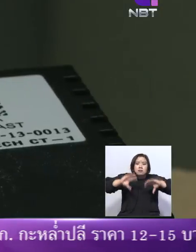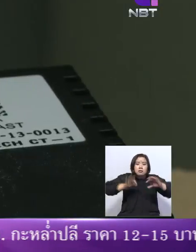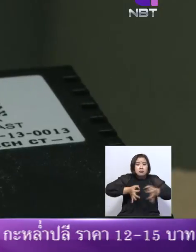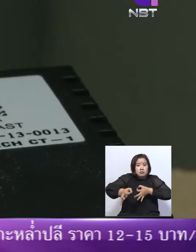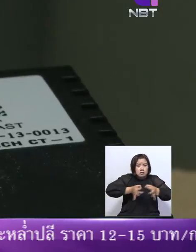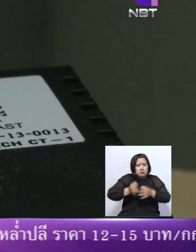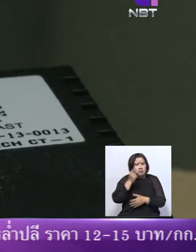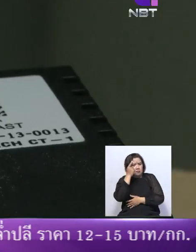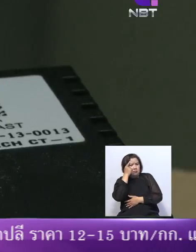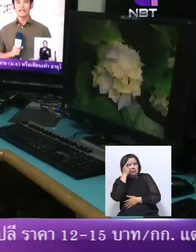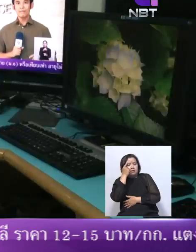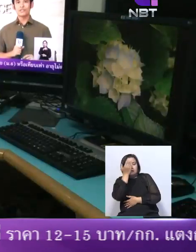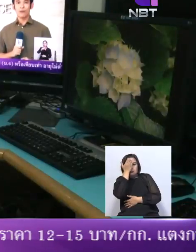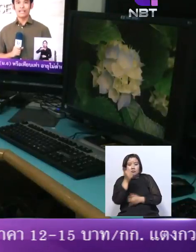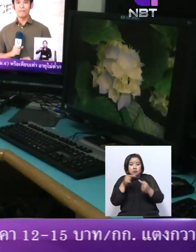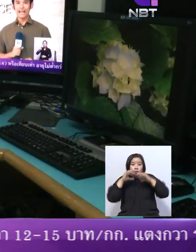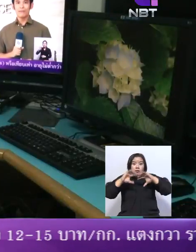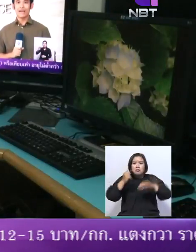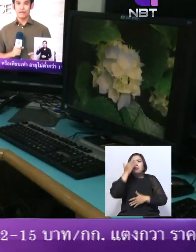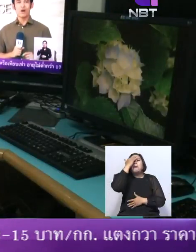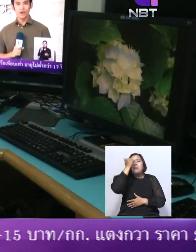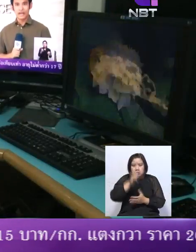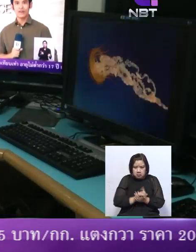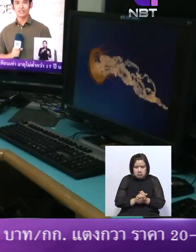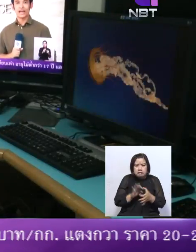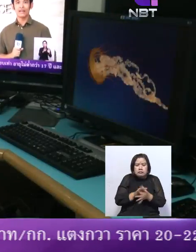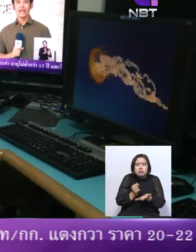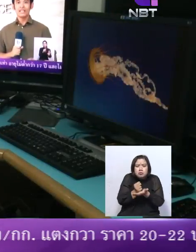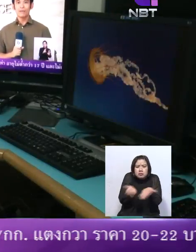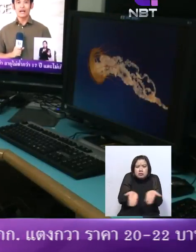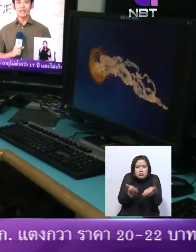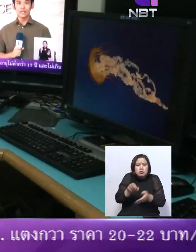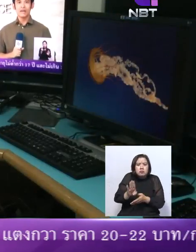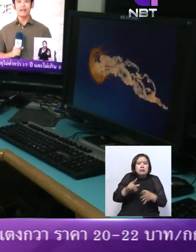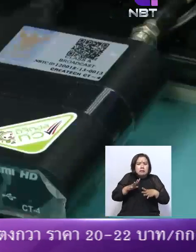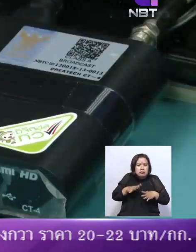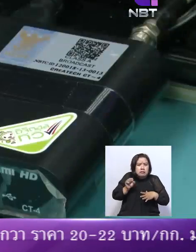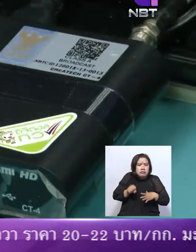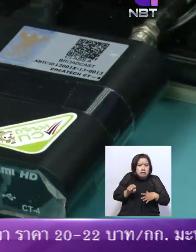าจจะทำให้เกิดความเข้าใจว่ารัฐบาลอุ้มผู้ประกอบกิจการทีวีดิจิทัลค่ะ